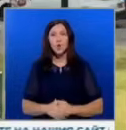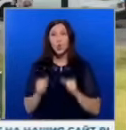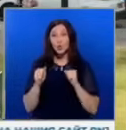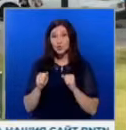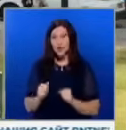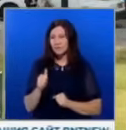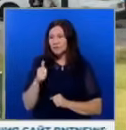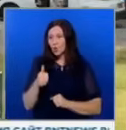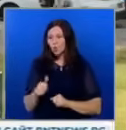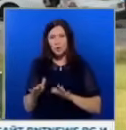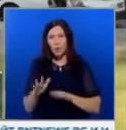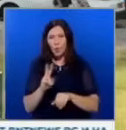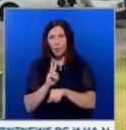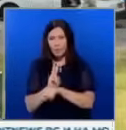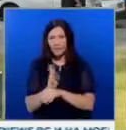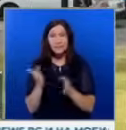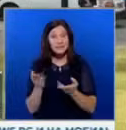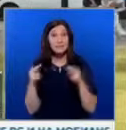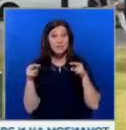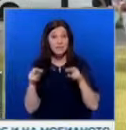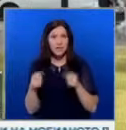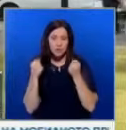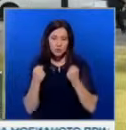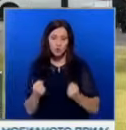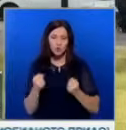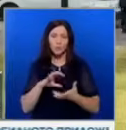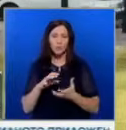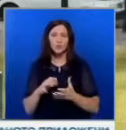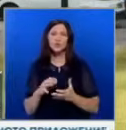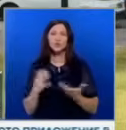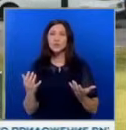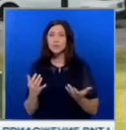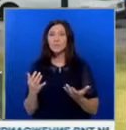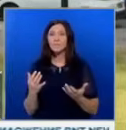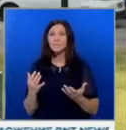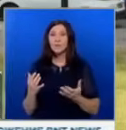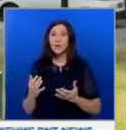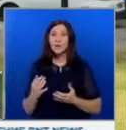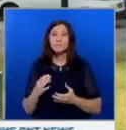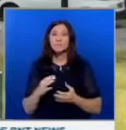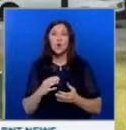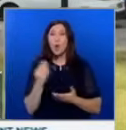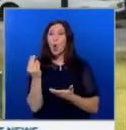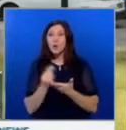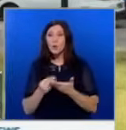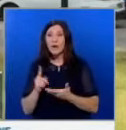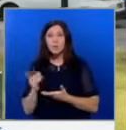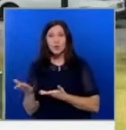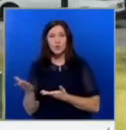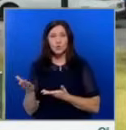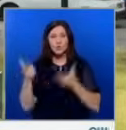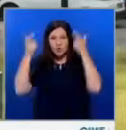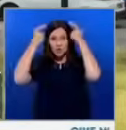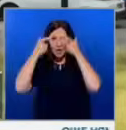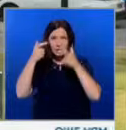Очаква се утре около обед да станем свидетели на сложна политическа хореография, при която крал Чарлз III ще покани лидера на